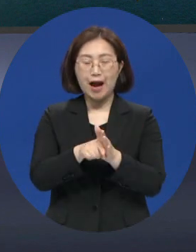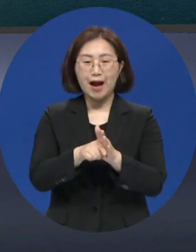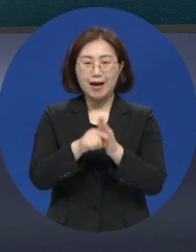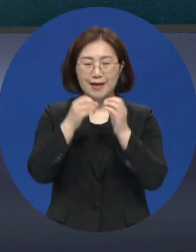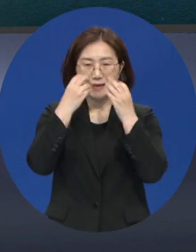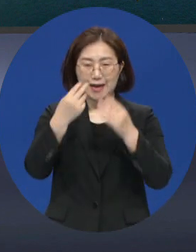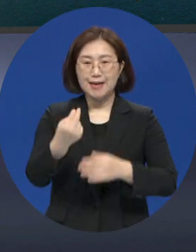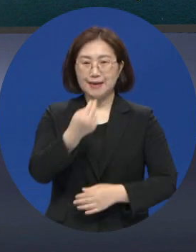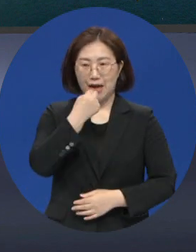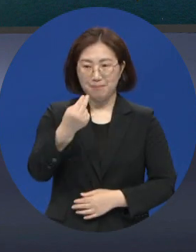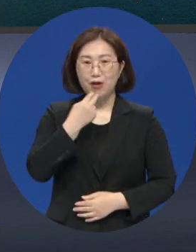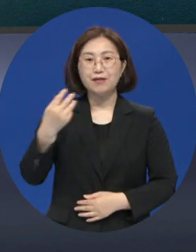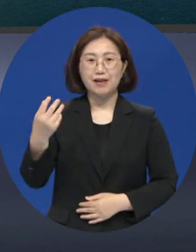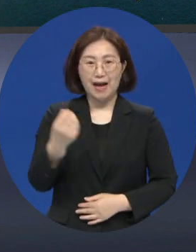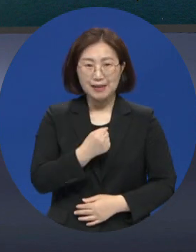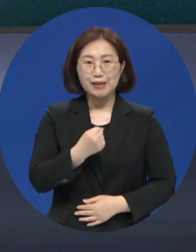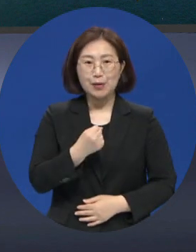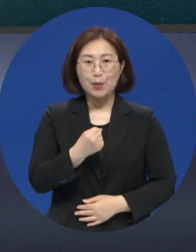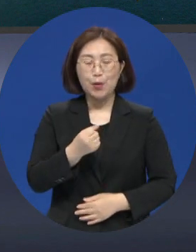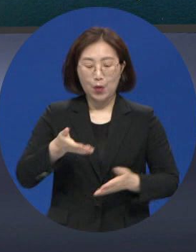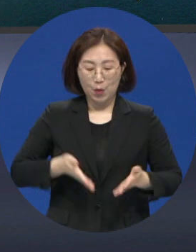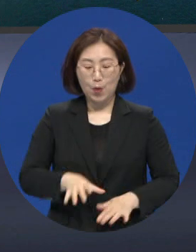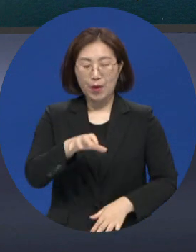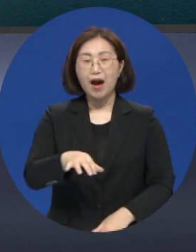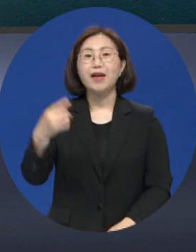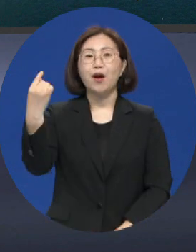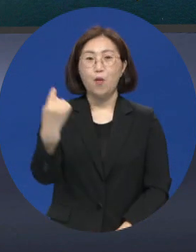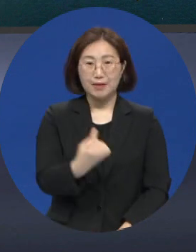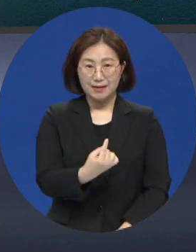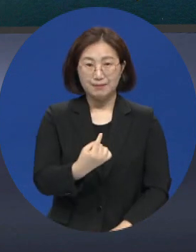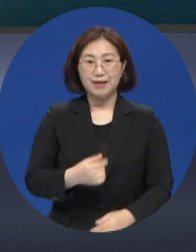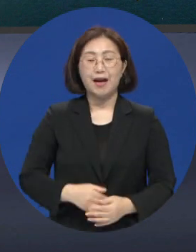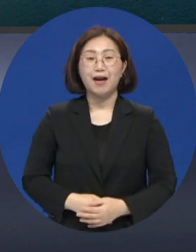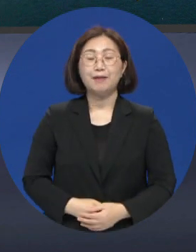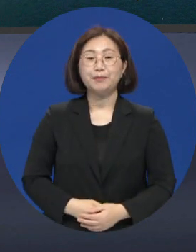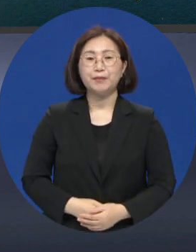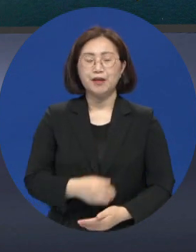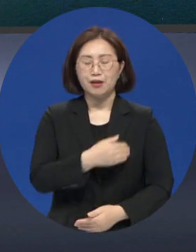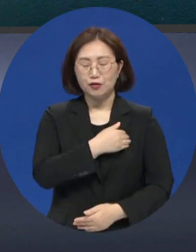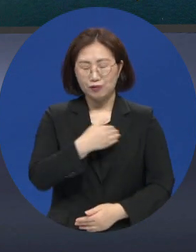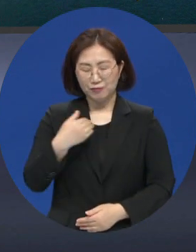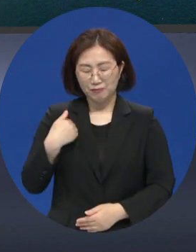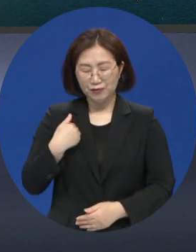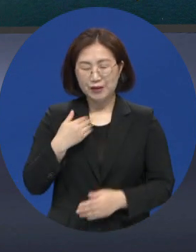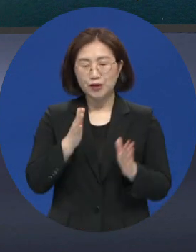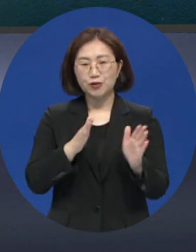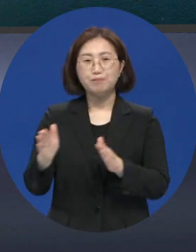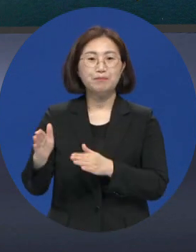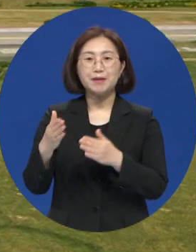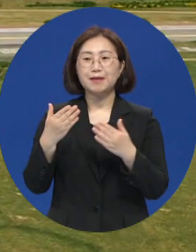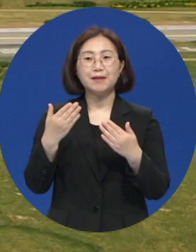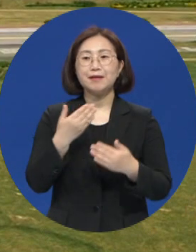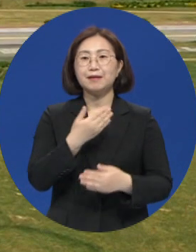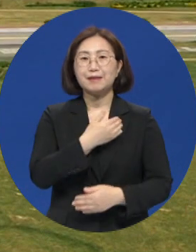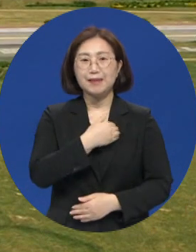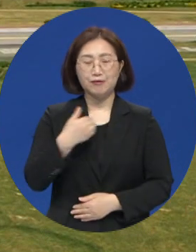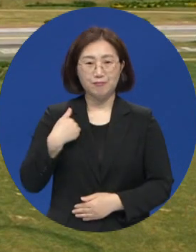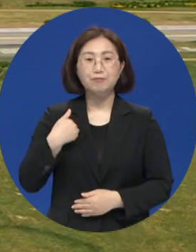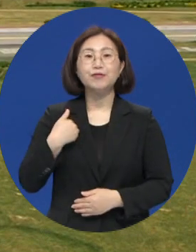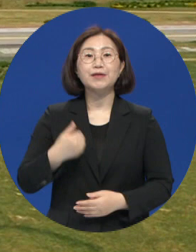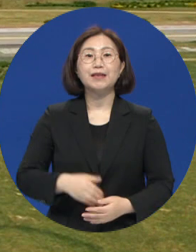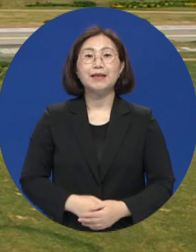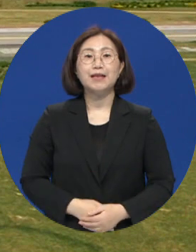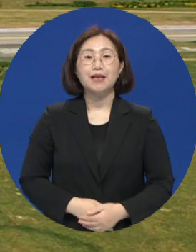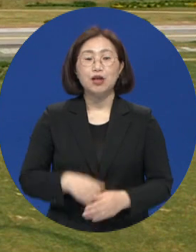생명을 잉태하고 고향에 왔습니다 충분히 준비되어 따고 자부 1 유권자